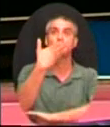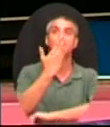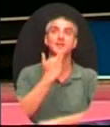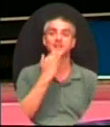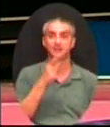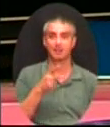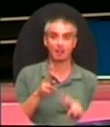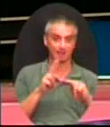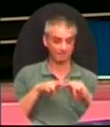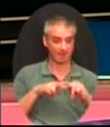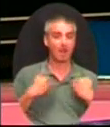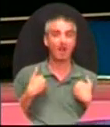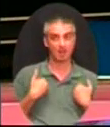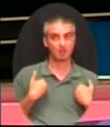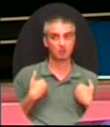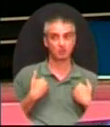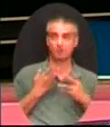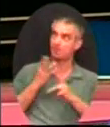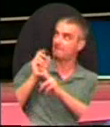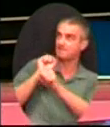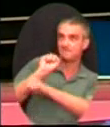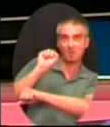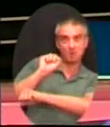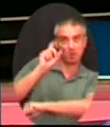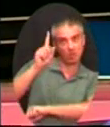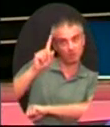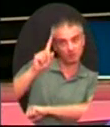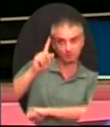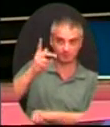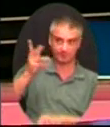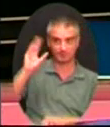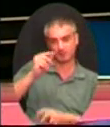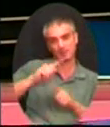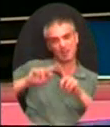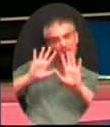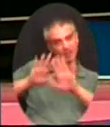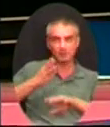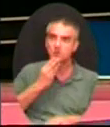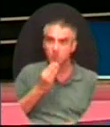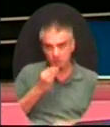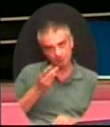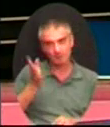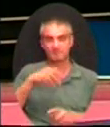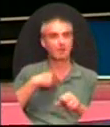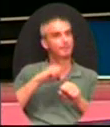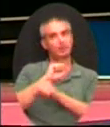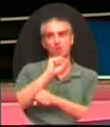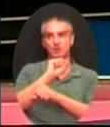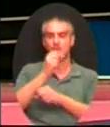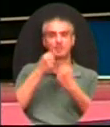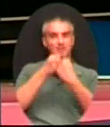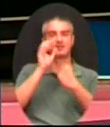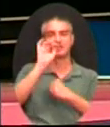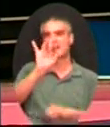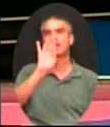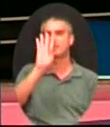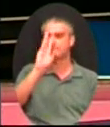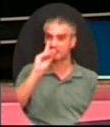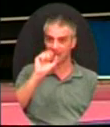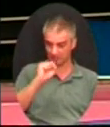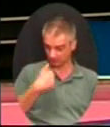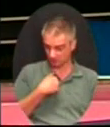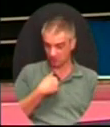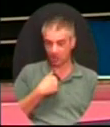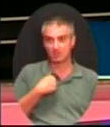ישראל, ואחר כך אנחנו באים ומתלוננים מצד אחד על אנטישמיות, ומתלוננים על נאבקים נגד BDS, אני, כולל